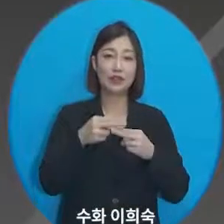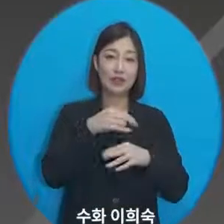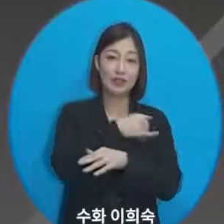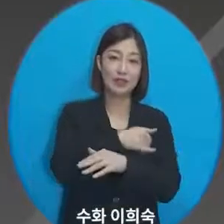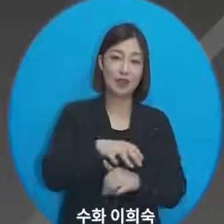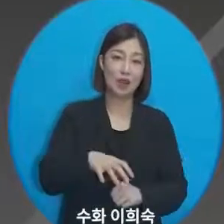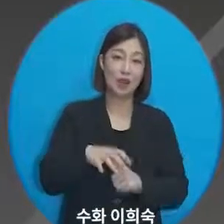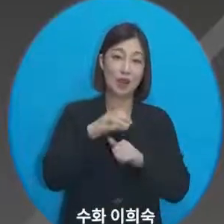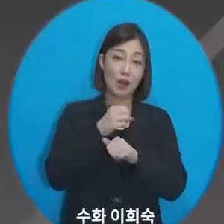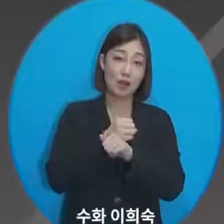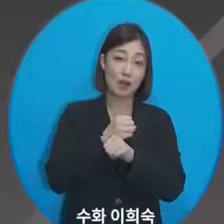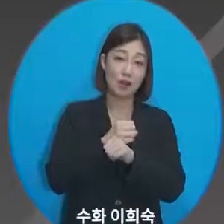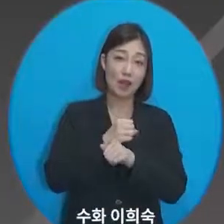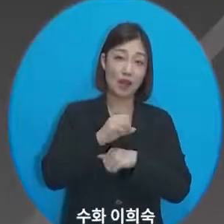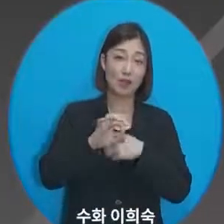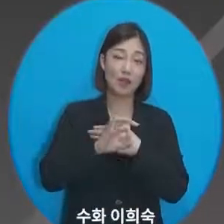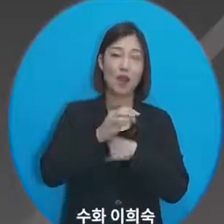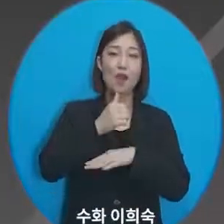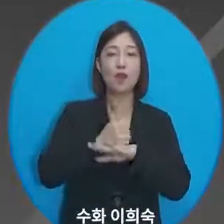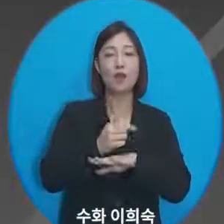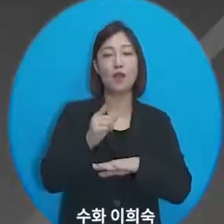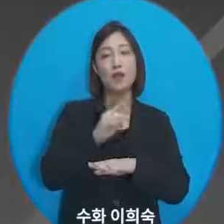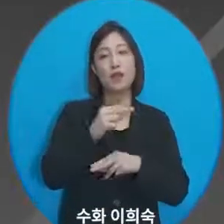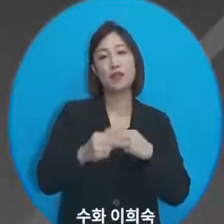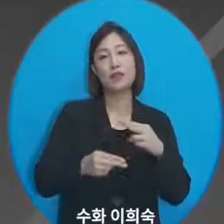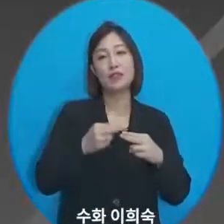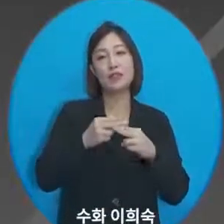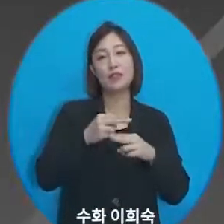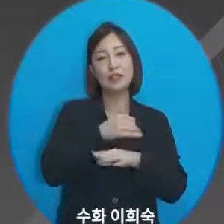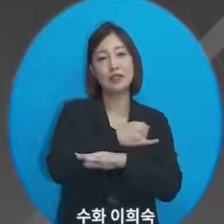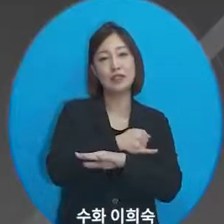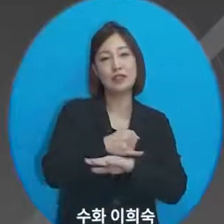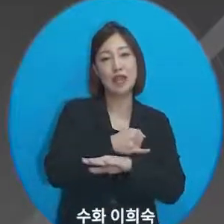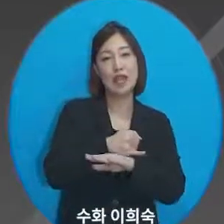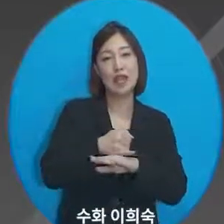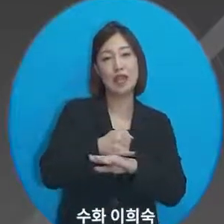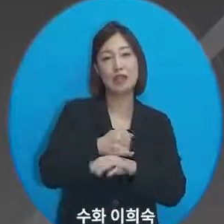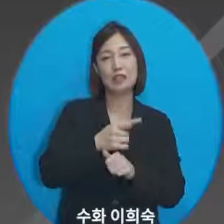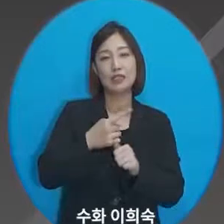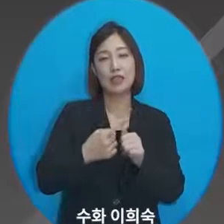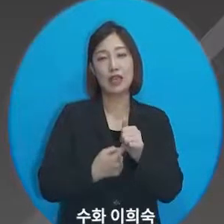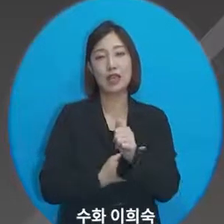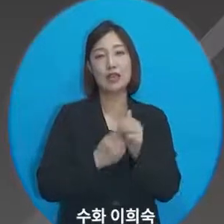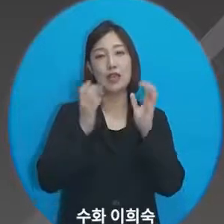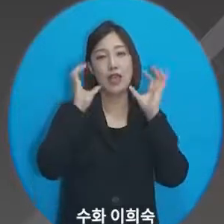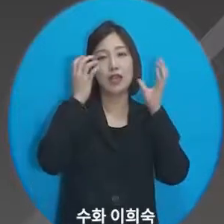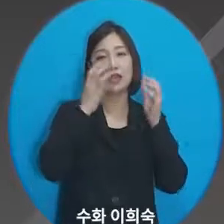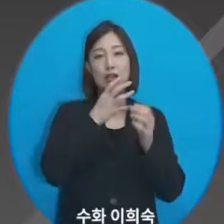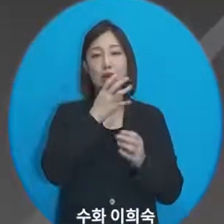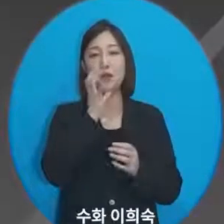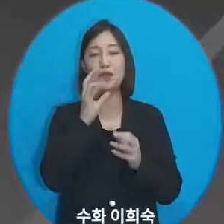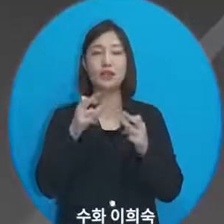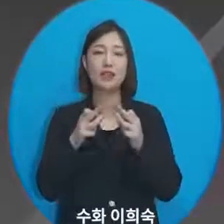장애인은 물론 노약자나 노인들 많은 분들이 편하게 사회생활을 할 수 있는 기회가 생길 거라고 생각이 됩니다.